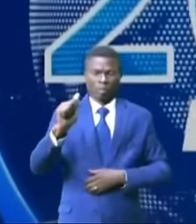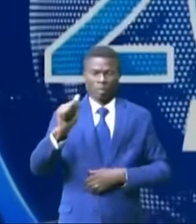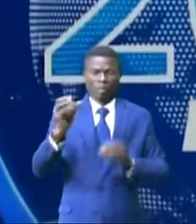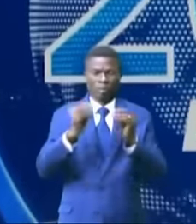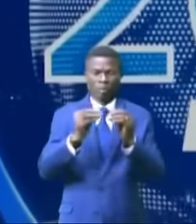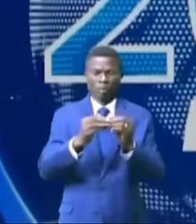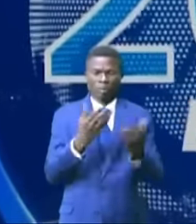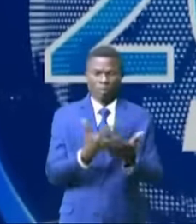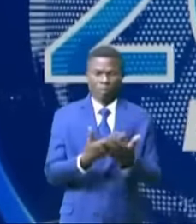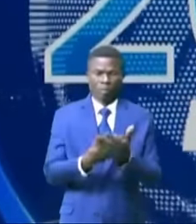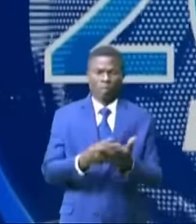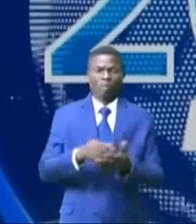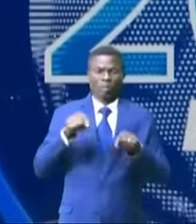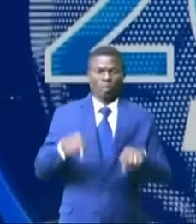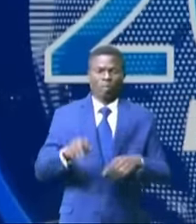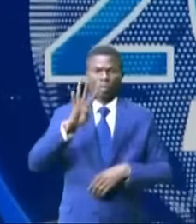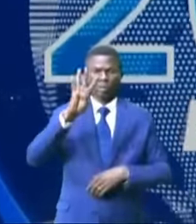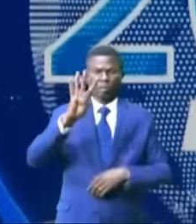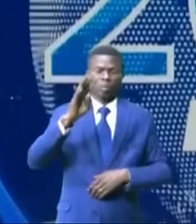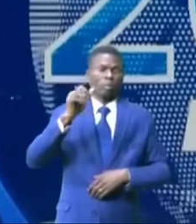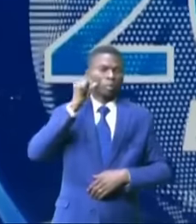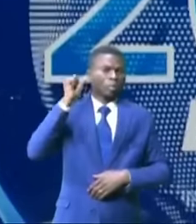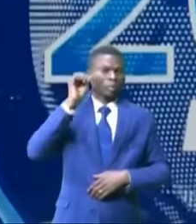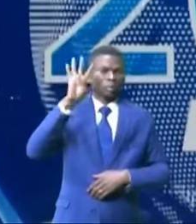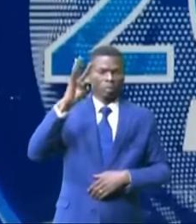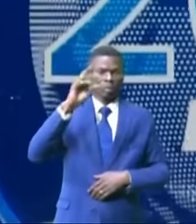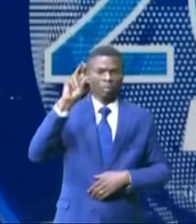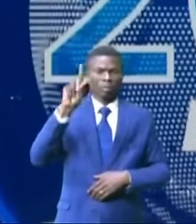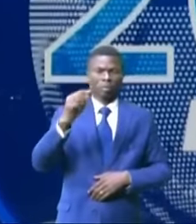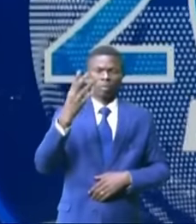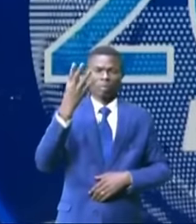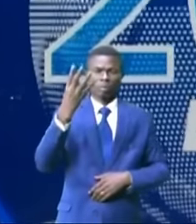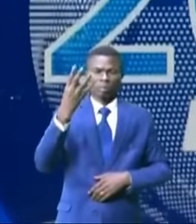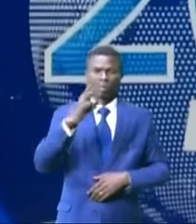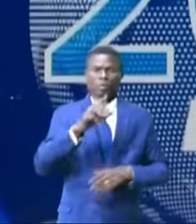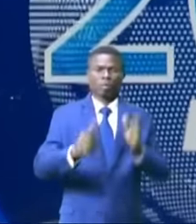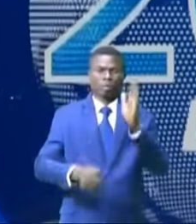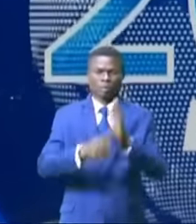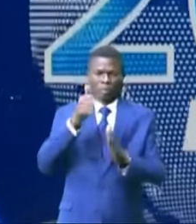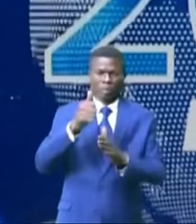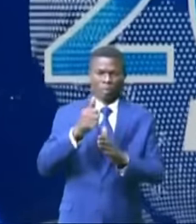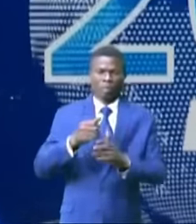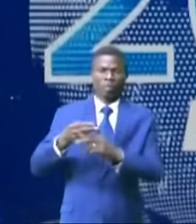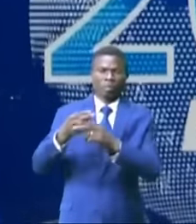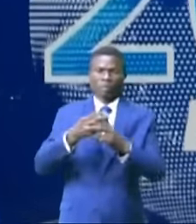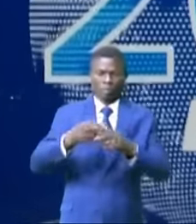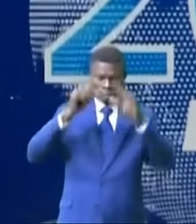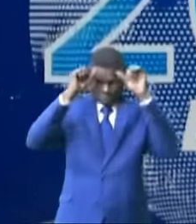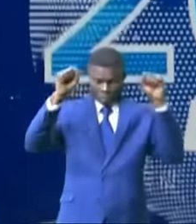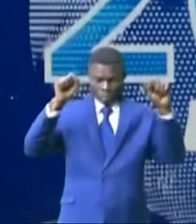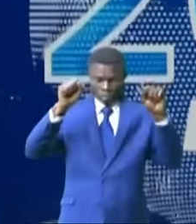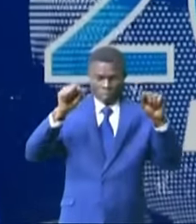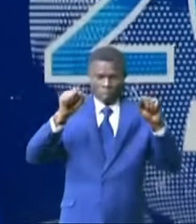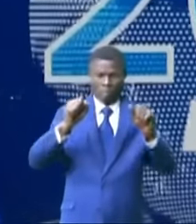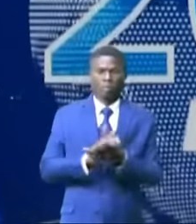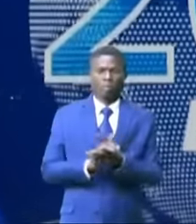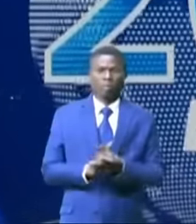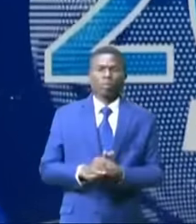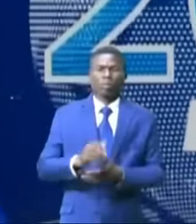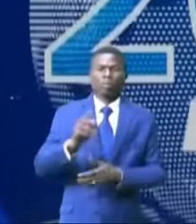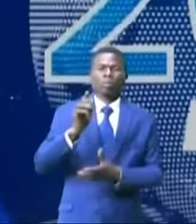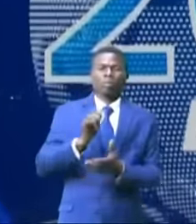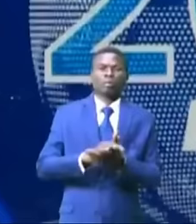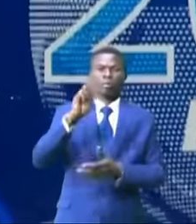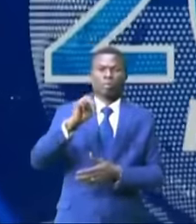réunion d'urgence ce jeudi 23 novembre 2023 sous la présidence de son président Trifon